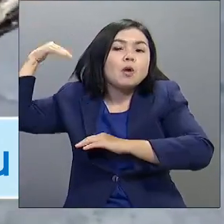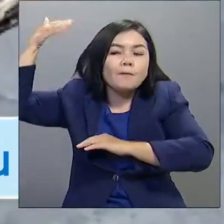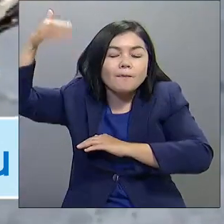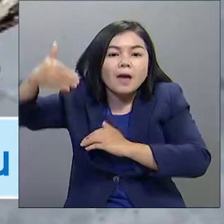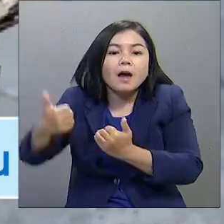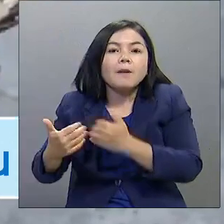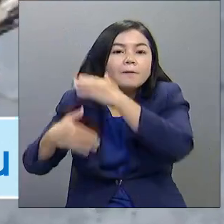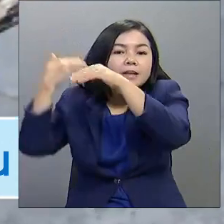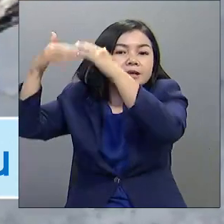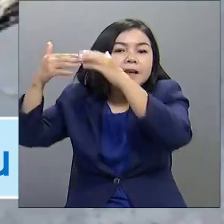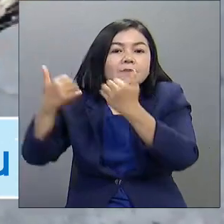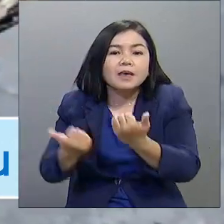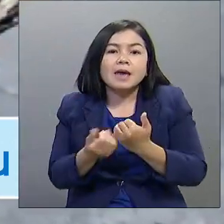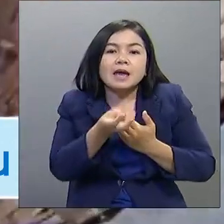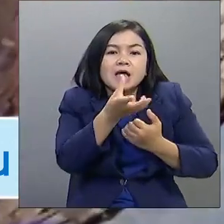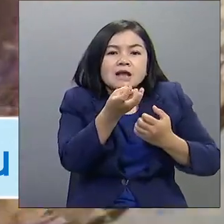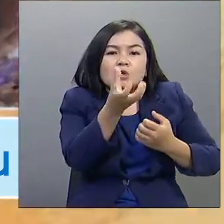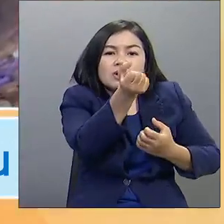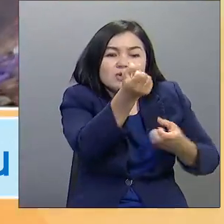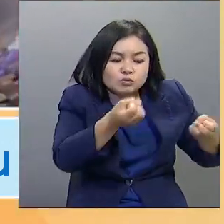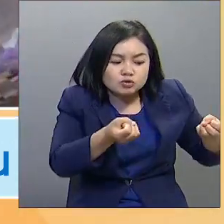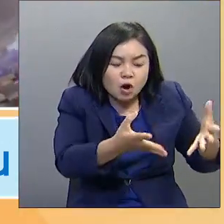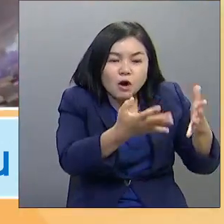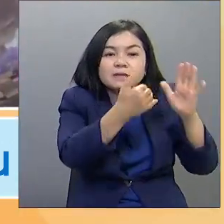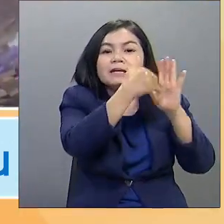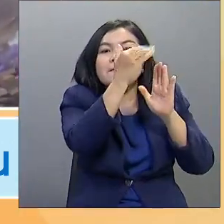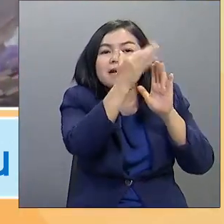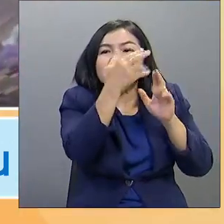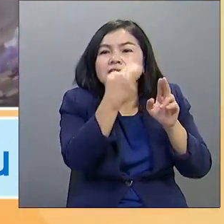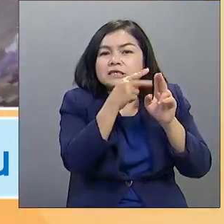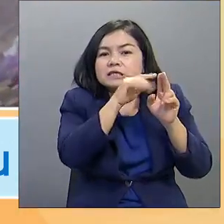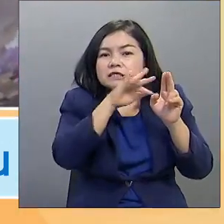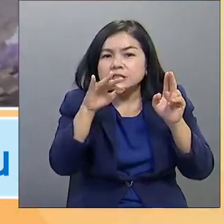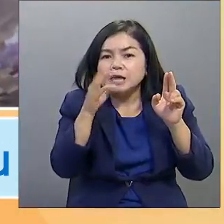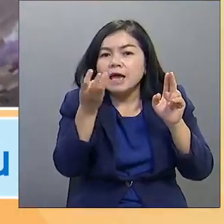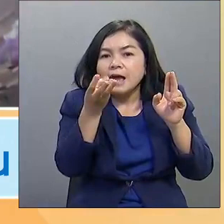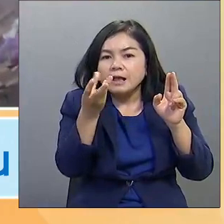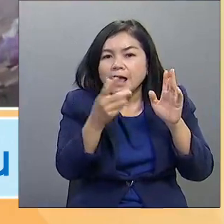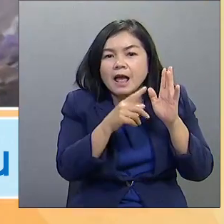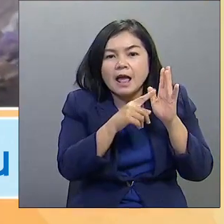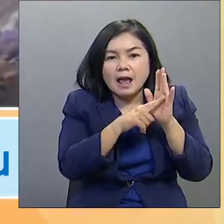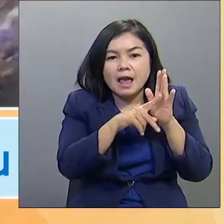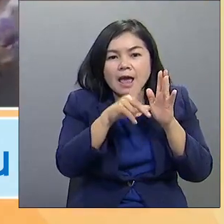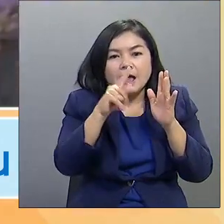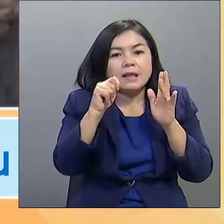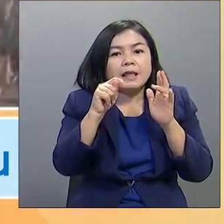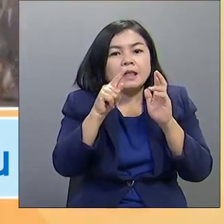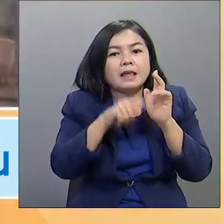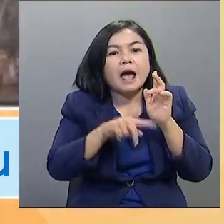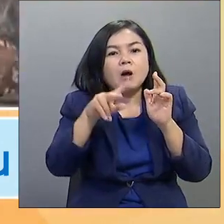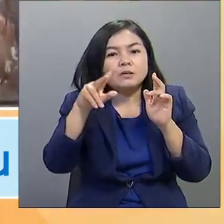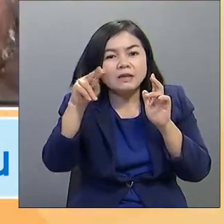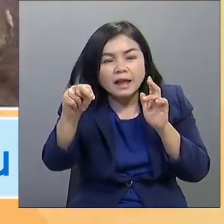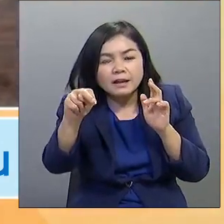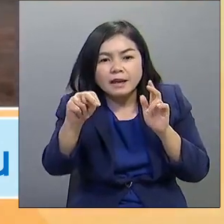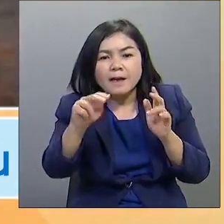รียกเนี่ยข้าวแตนเนี่ยของภาคเหนือ คนภาคเหนือเขาจะเรียกข้าวแตนแต่ถ้านางเล็ดเนี่ยจะเป็นภาคกลาง ใช่ไหมพี่ต๊อบ จริงๆก็ม